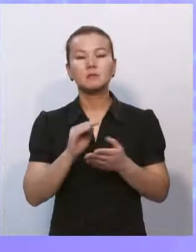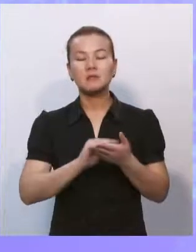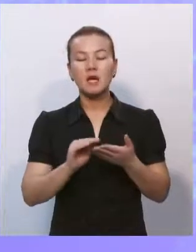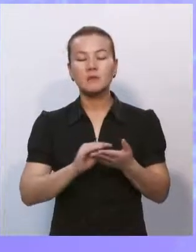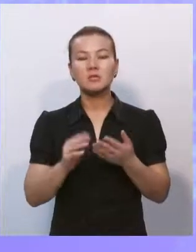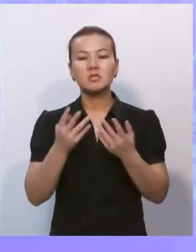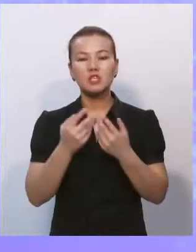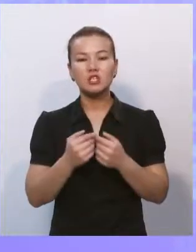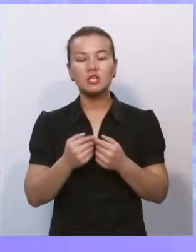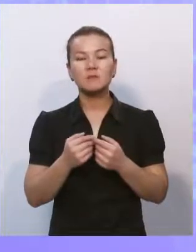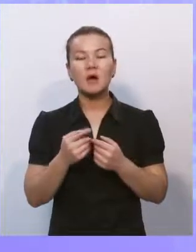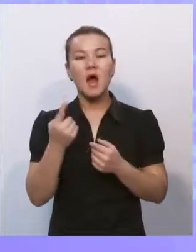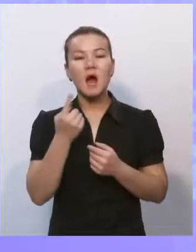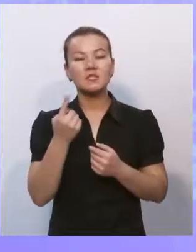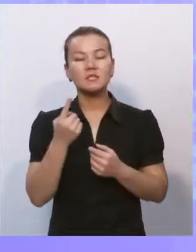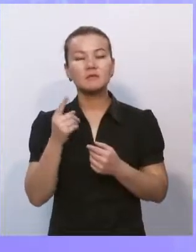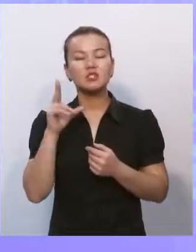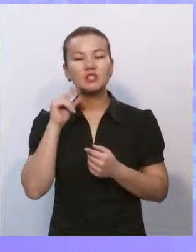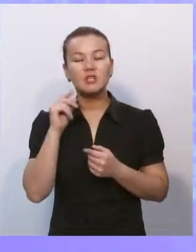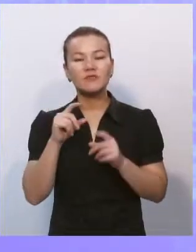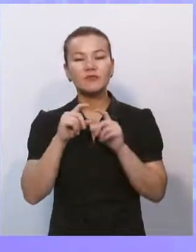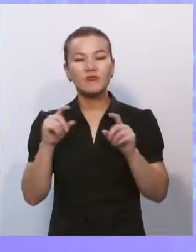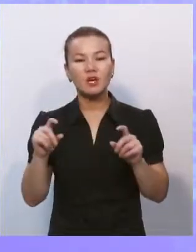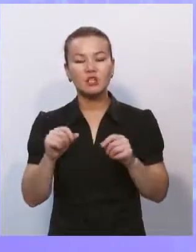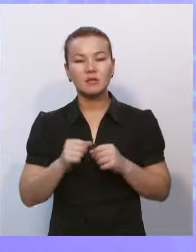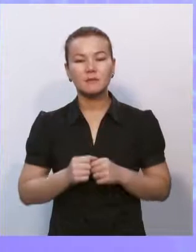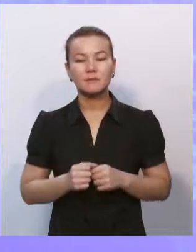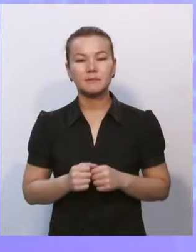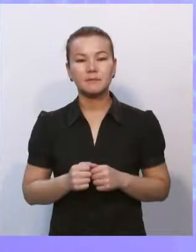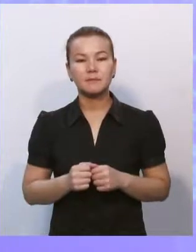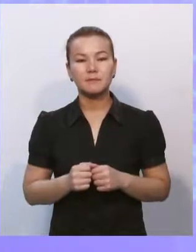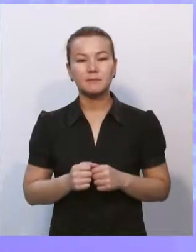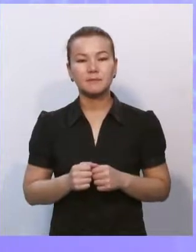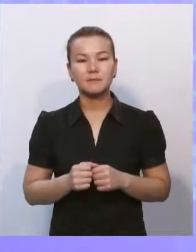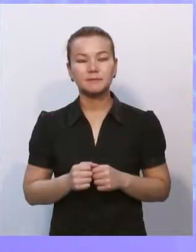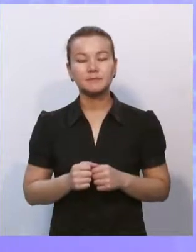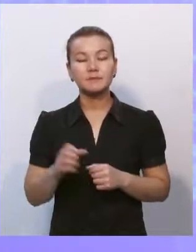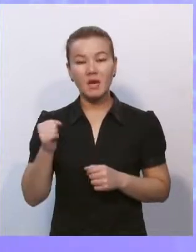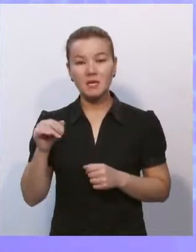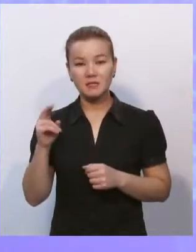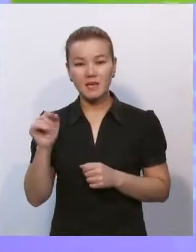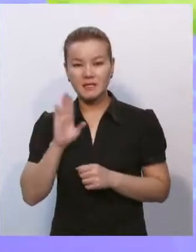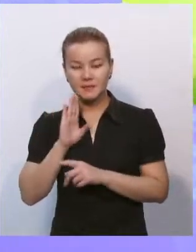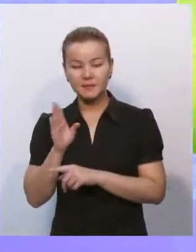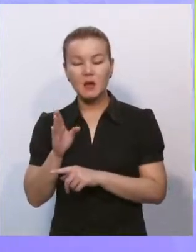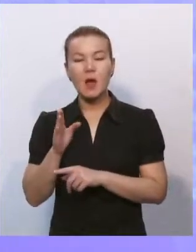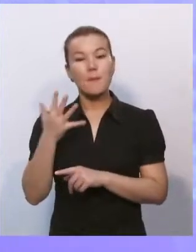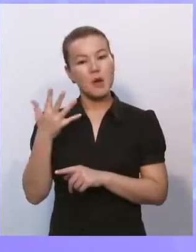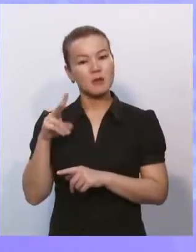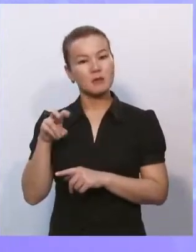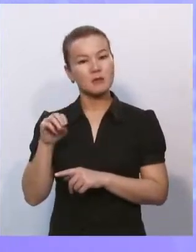решение одним числовым выражением idoney пять